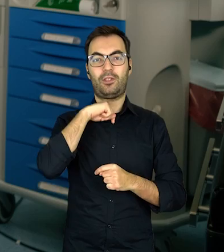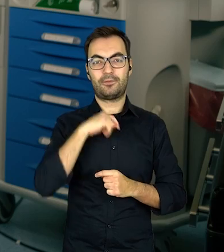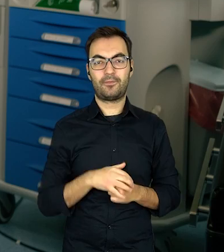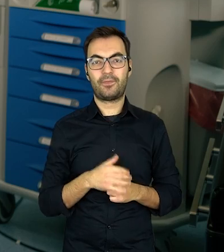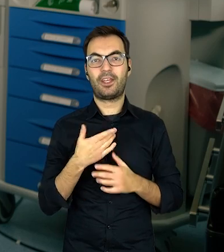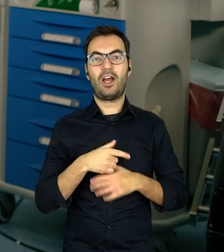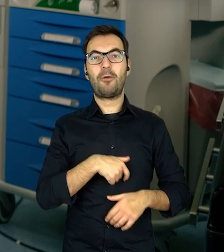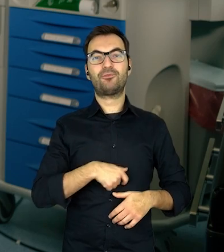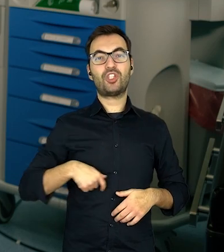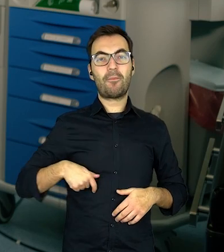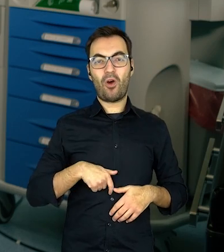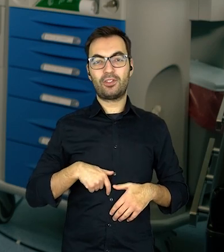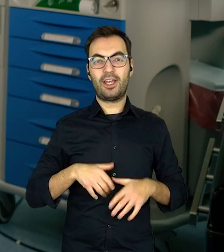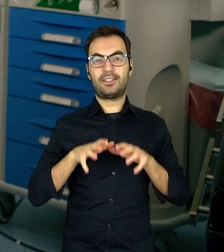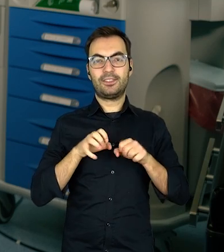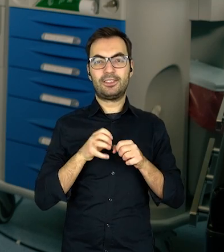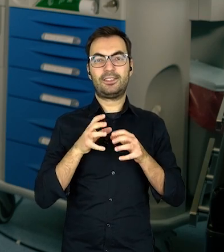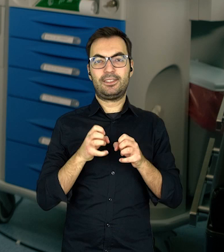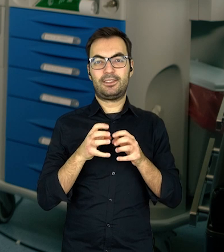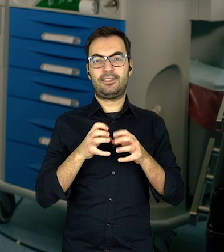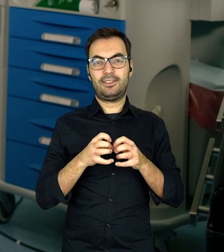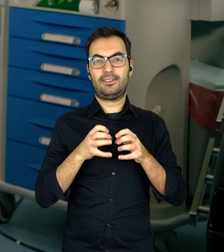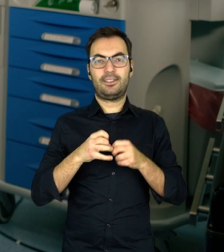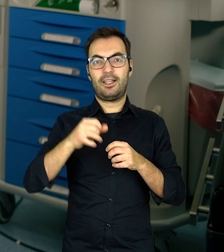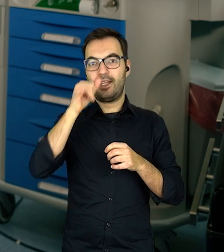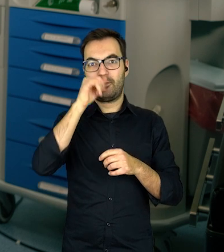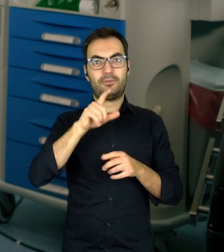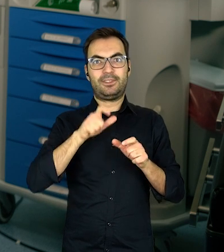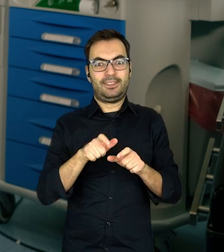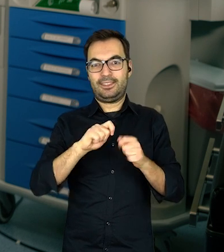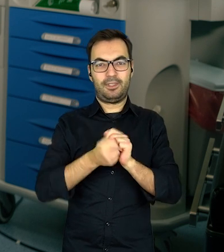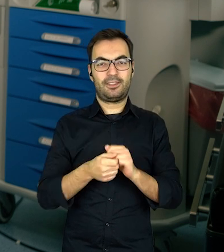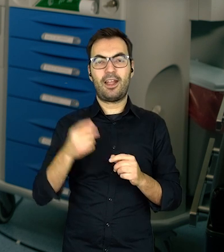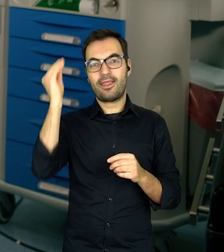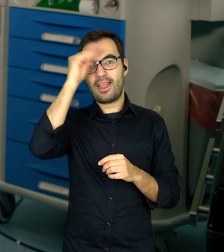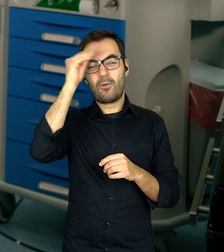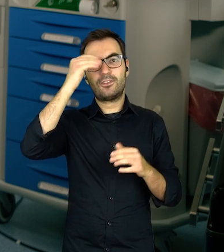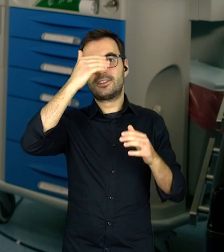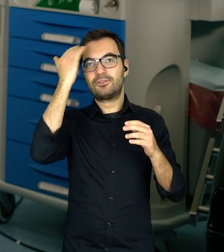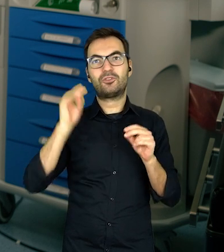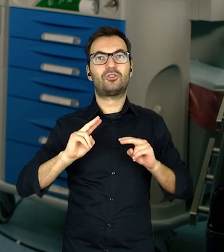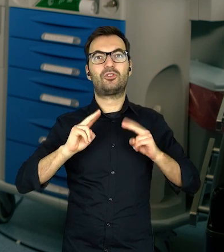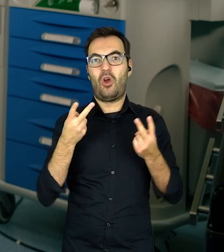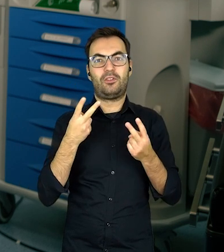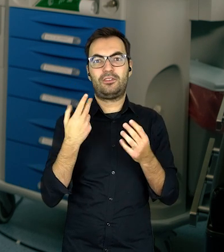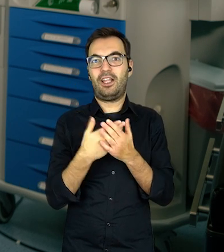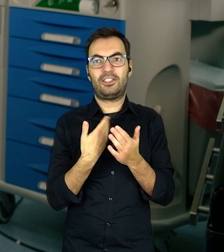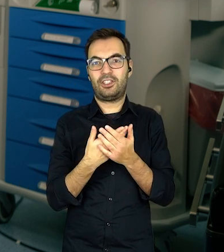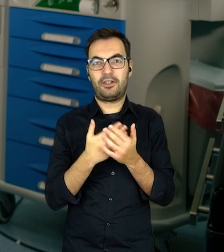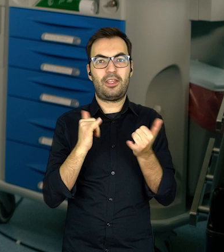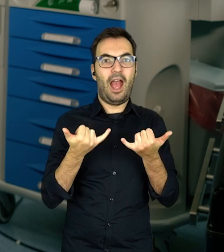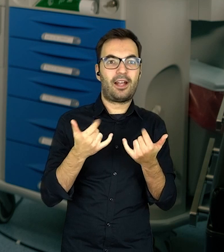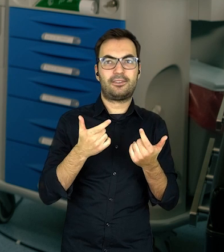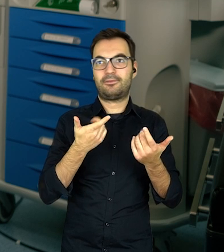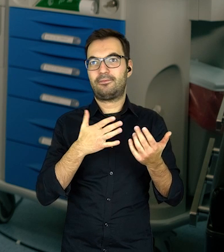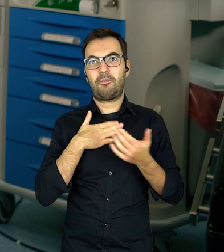połykamy. Wtedy przepona zaczyna się rytmicznie kurczyć i nie możemy nad tym zapanować. Naukowcy nie są pewni, skąd ona się w ogóle bierze